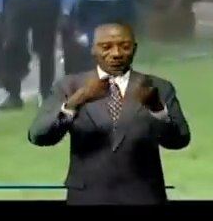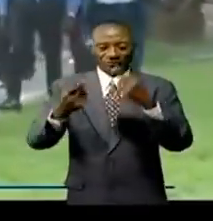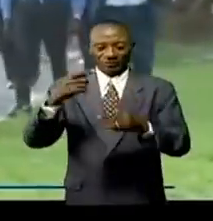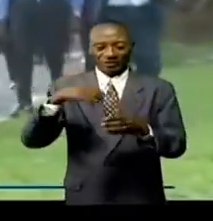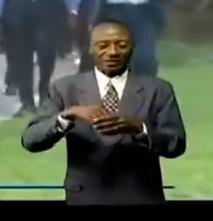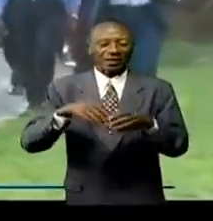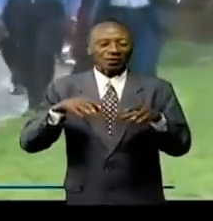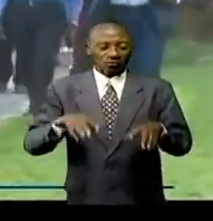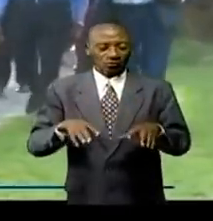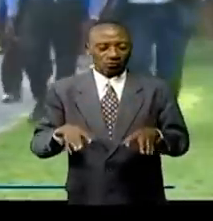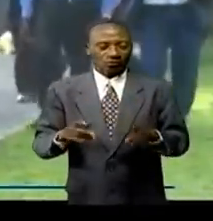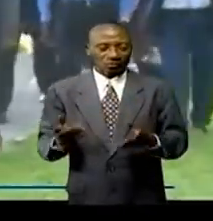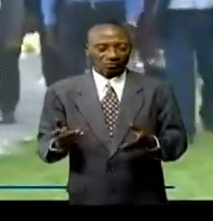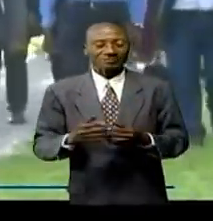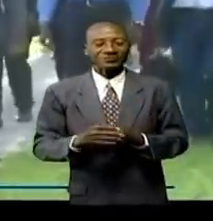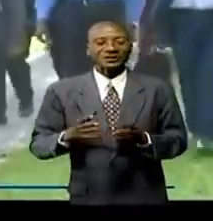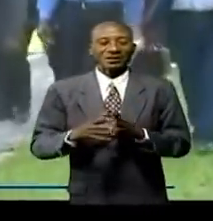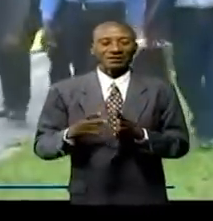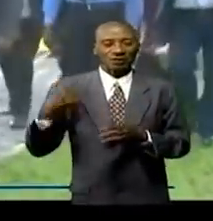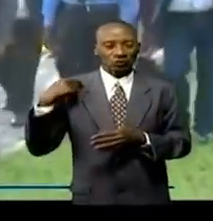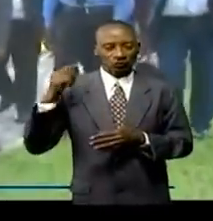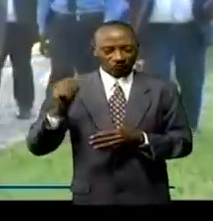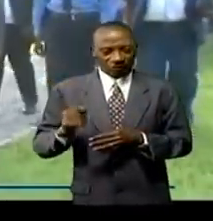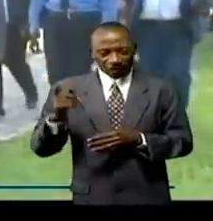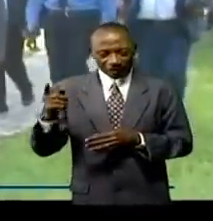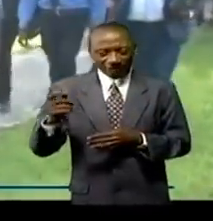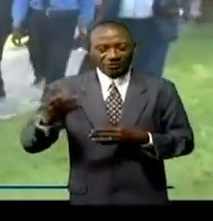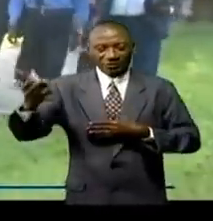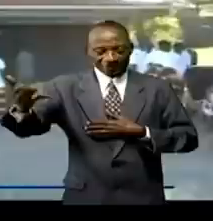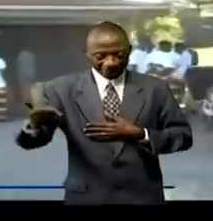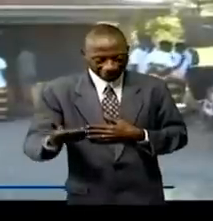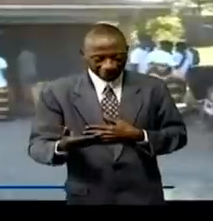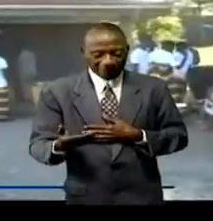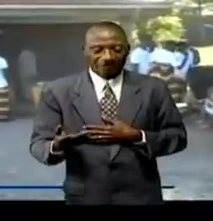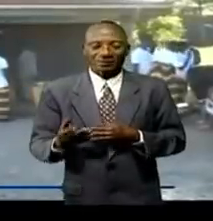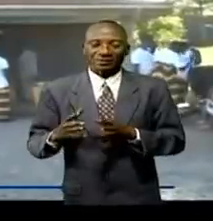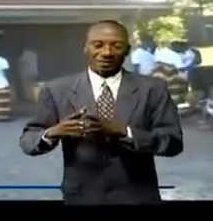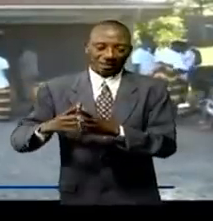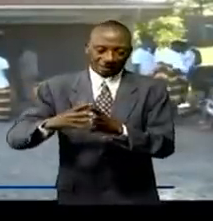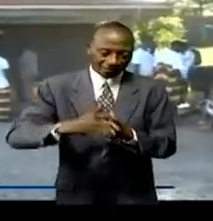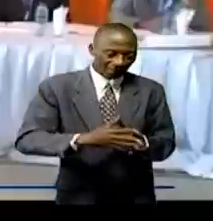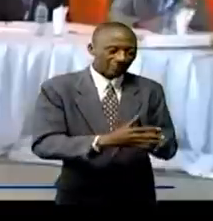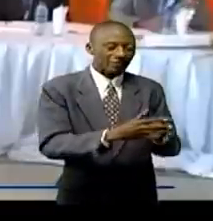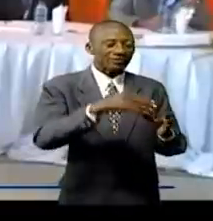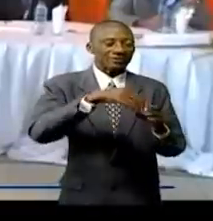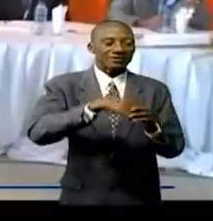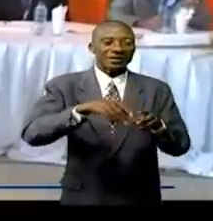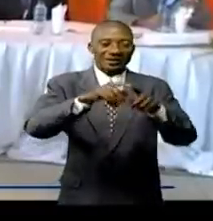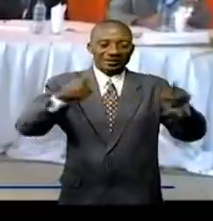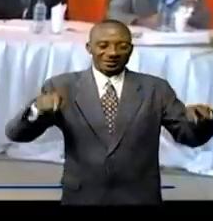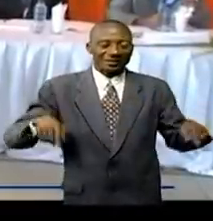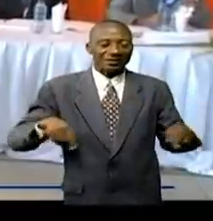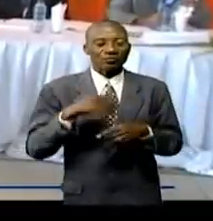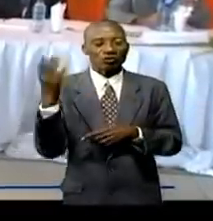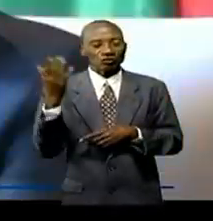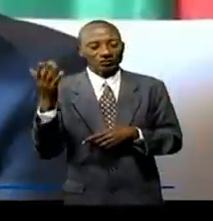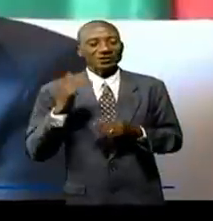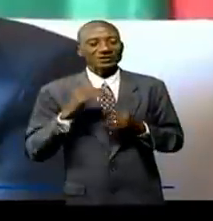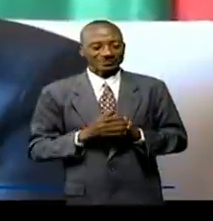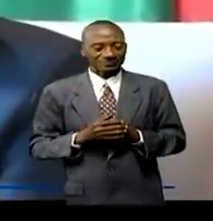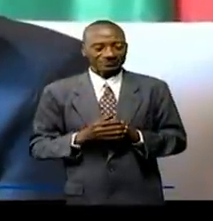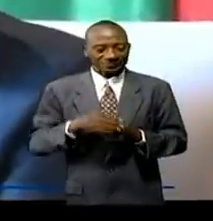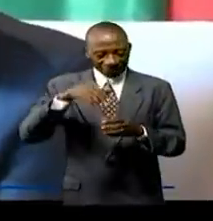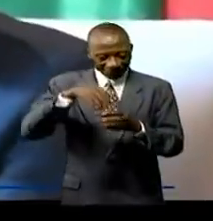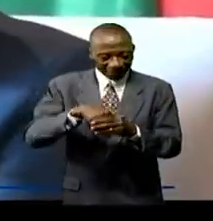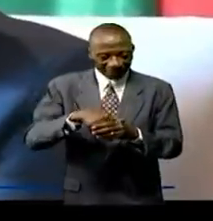De là, Jacques Kabila Kato et sa suite seront conduits à la salle des conférences des Royal Solwezi Hotel. Ici, le chef de l'exécutif provincial